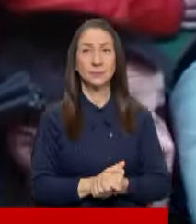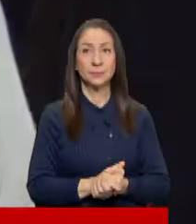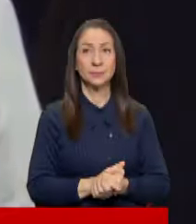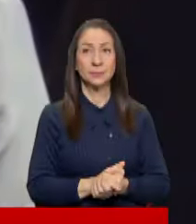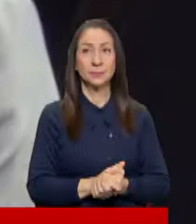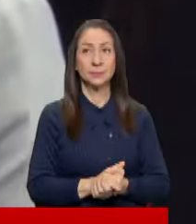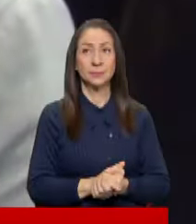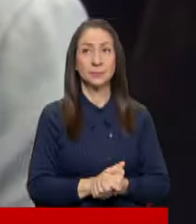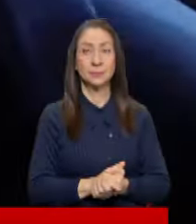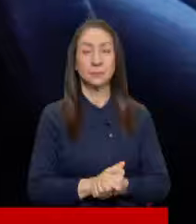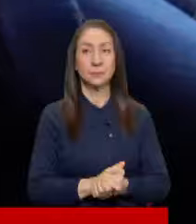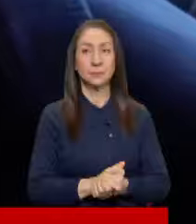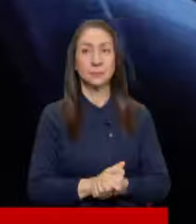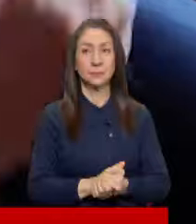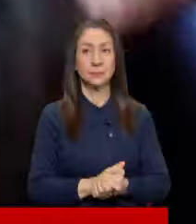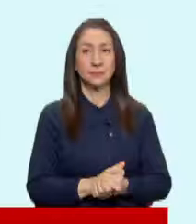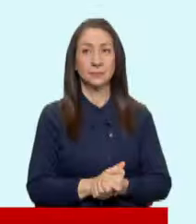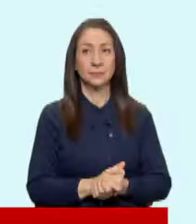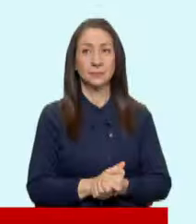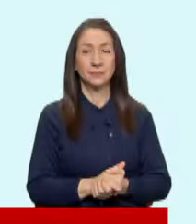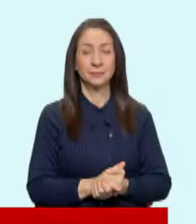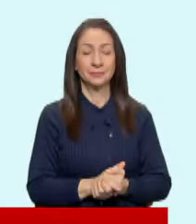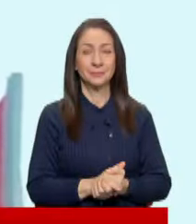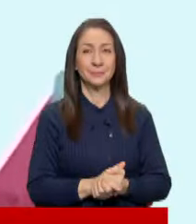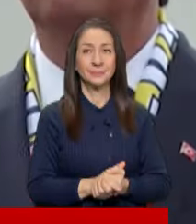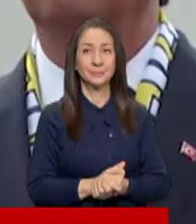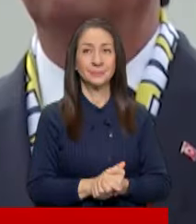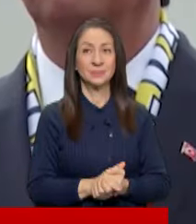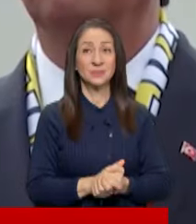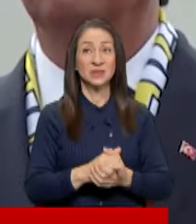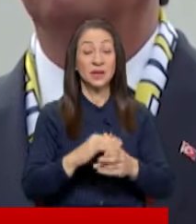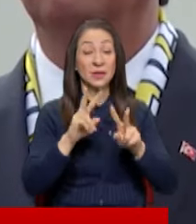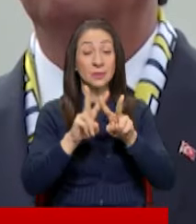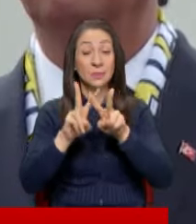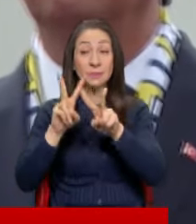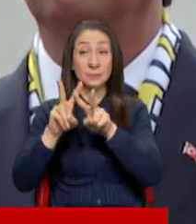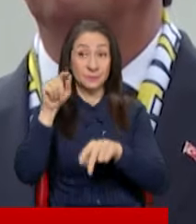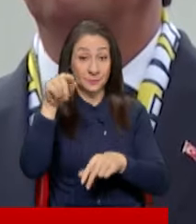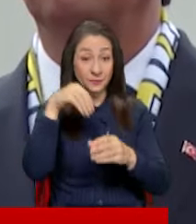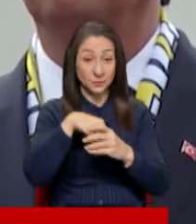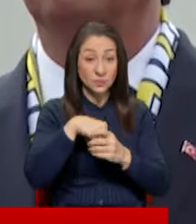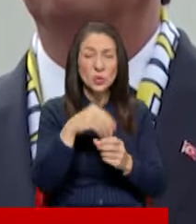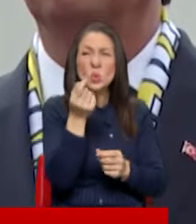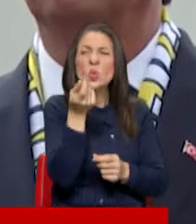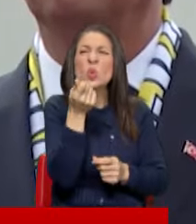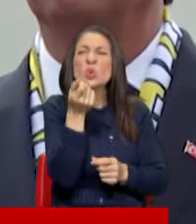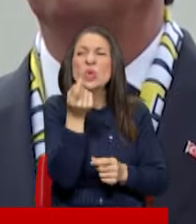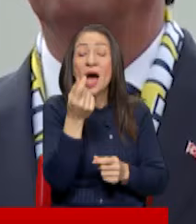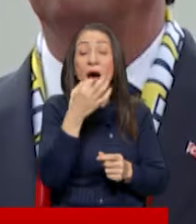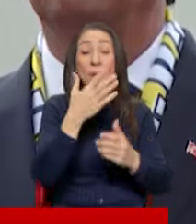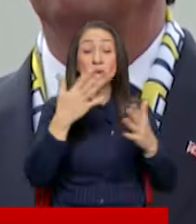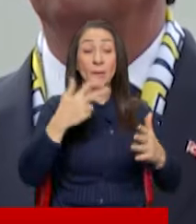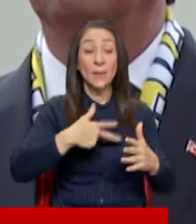meydanlarda gi gi web sayfamızda kuruşuna kadar Ankara